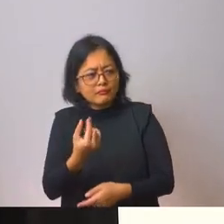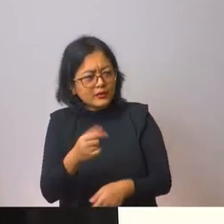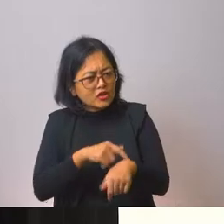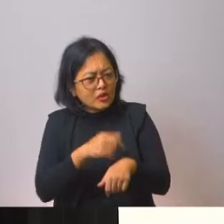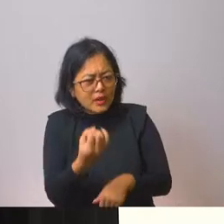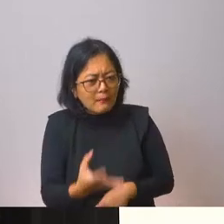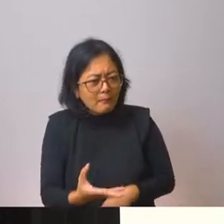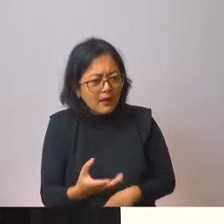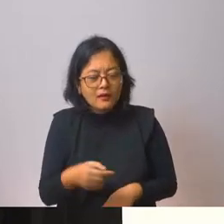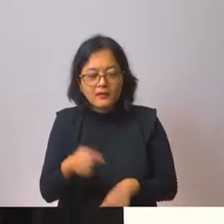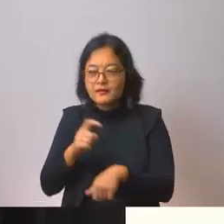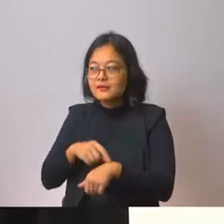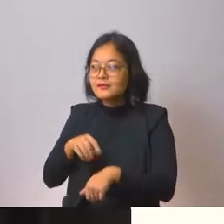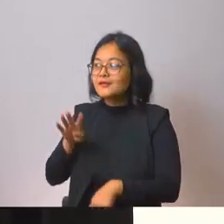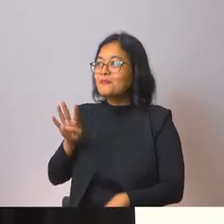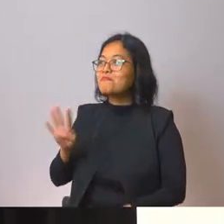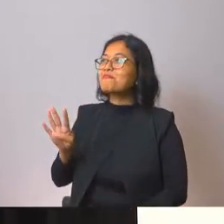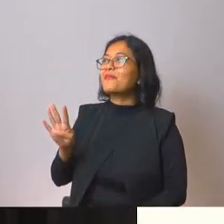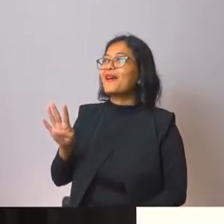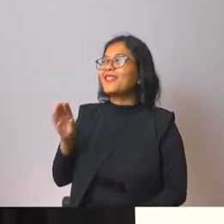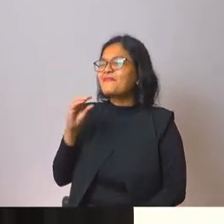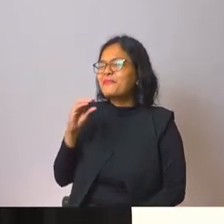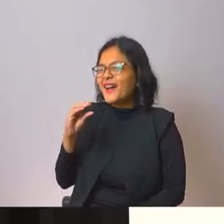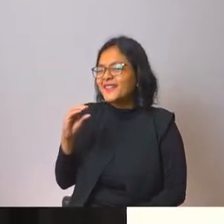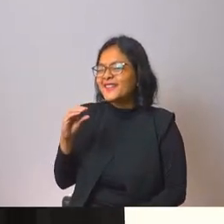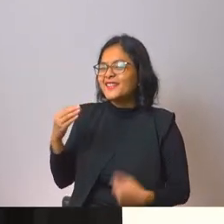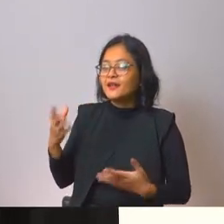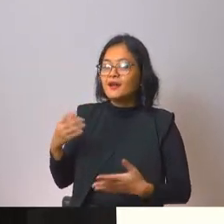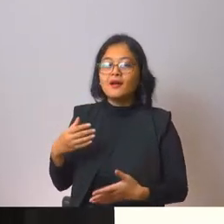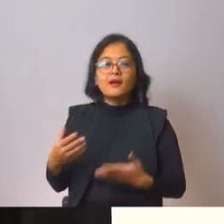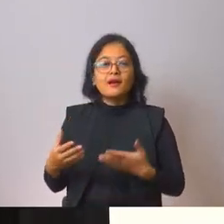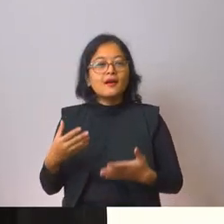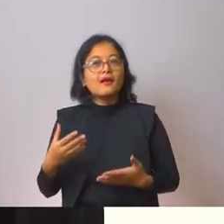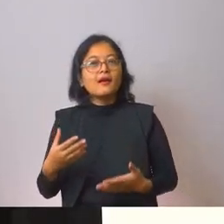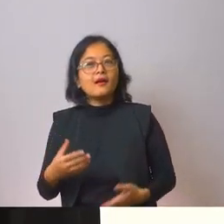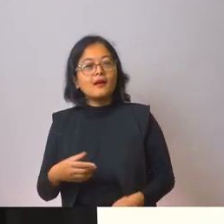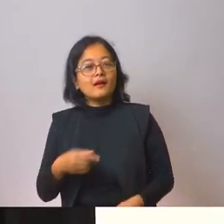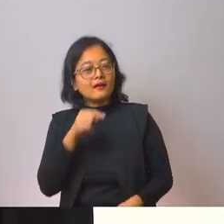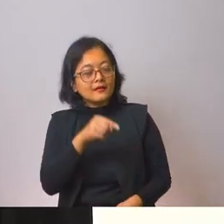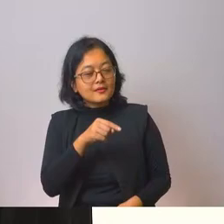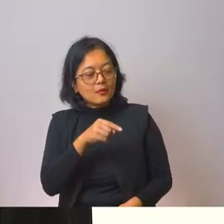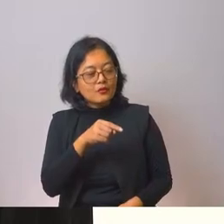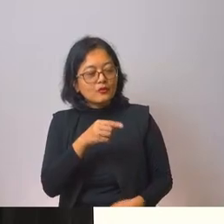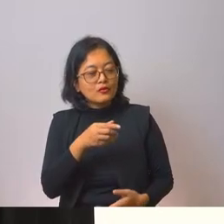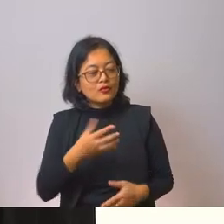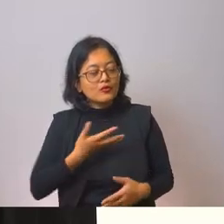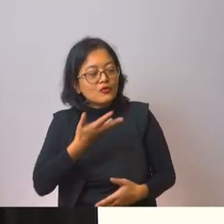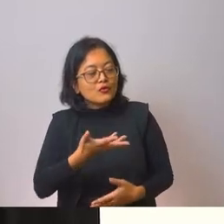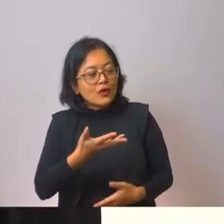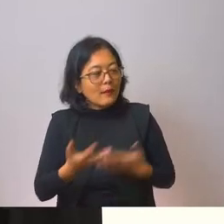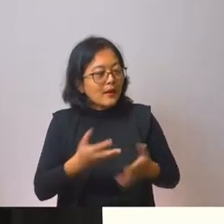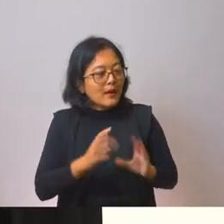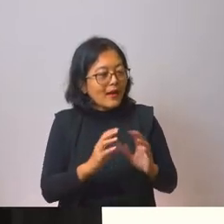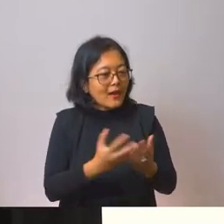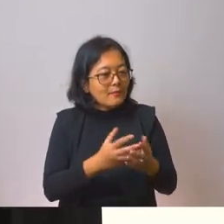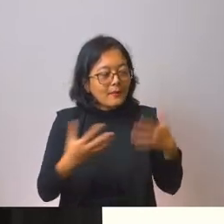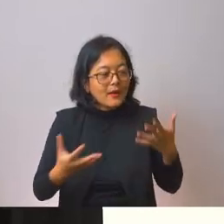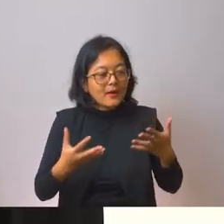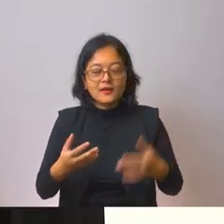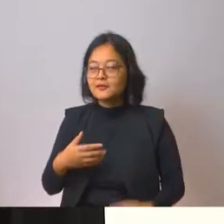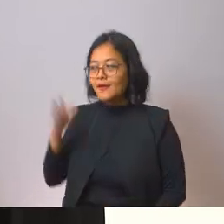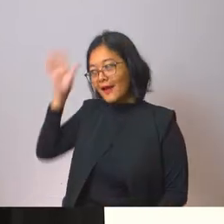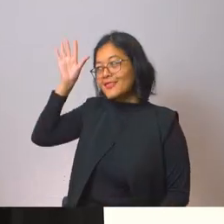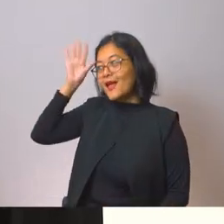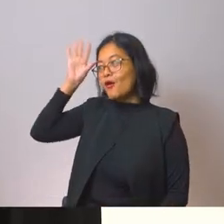pegangnya Liverpool atau MU gitu? Oh saya nggak ngerti Kak. Loh, katanya nonton bola gitu. Oh iya nemenin Papa soalnya